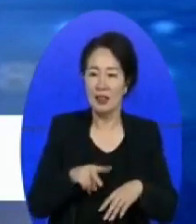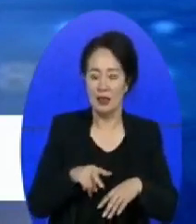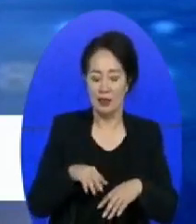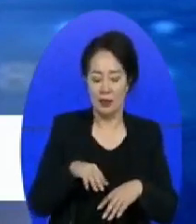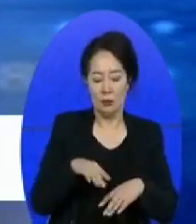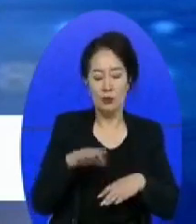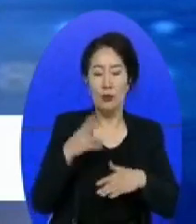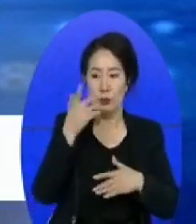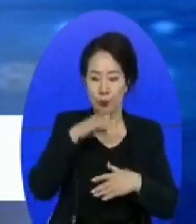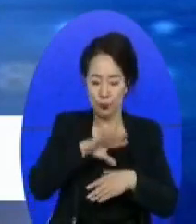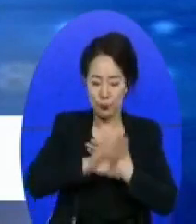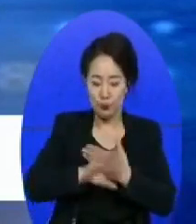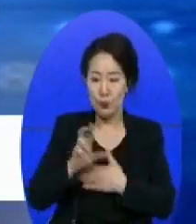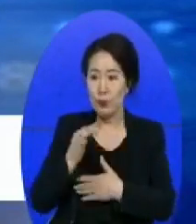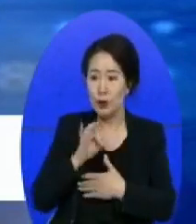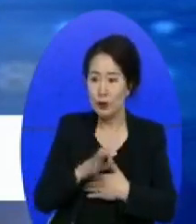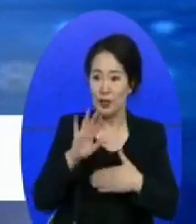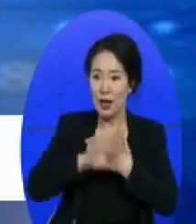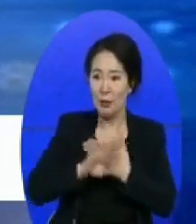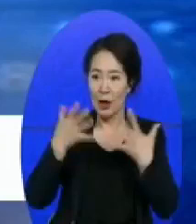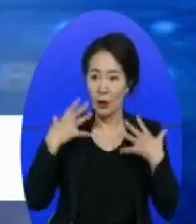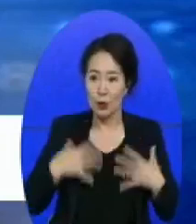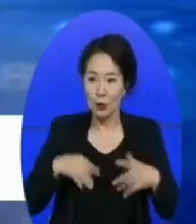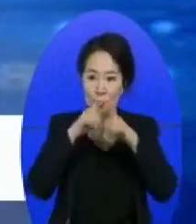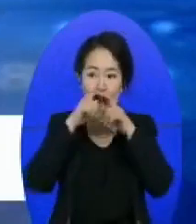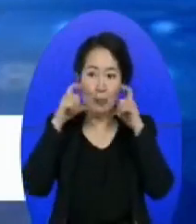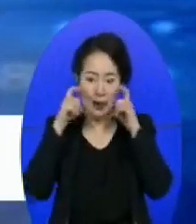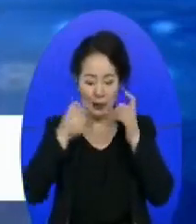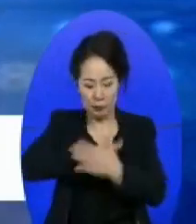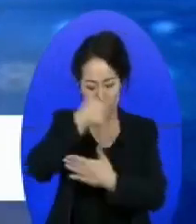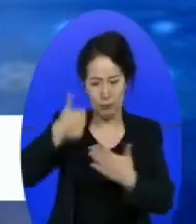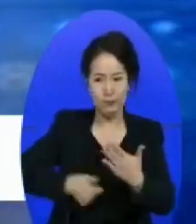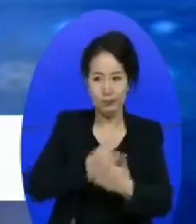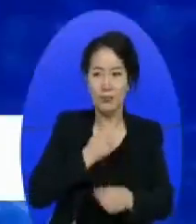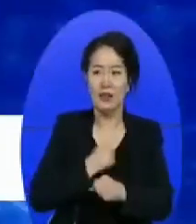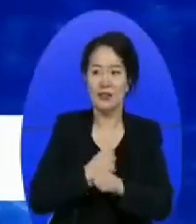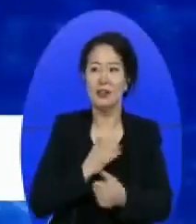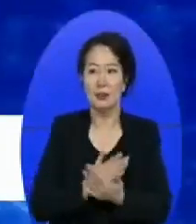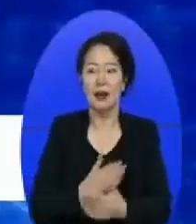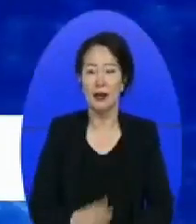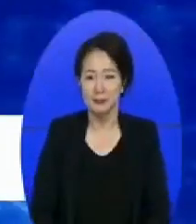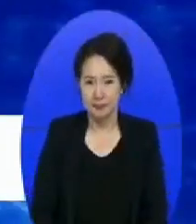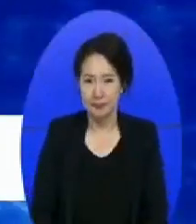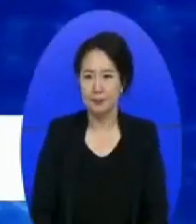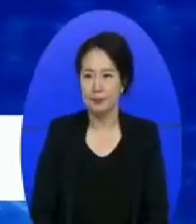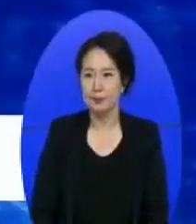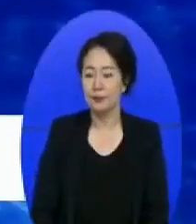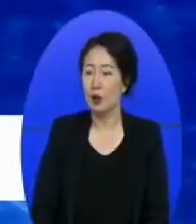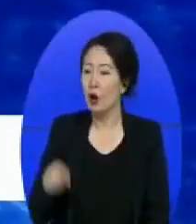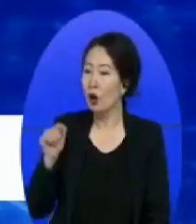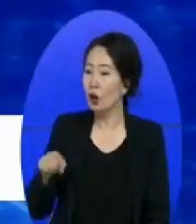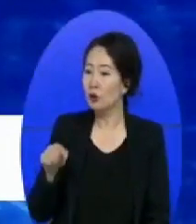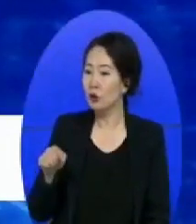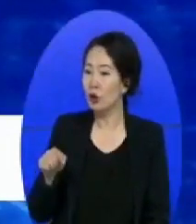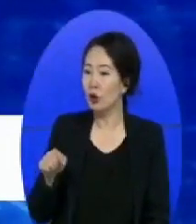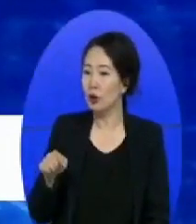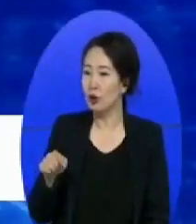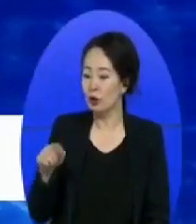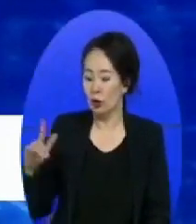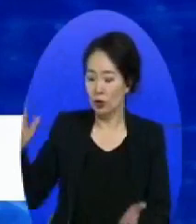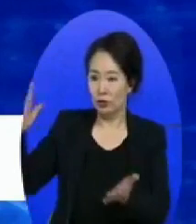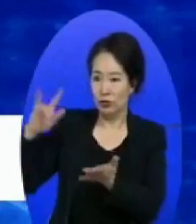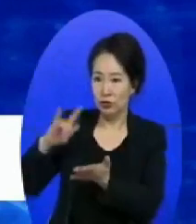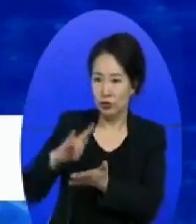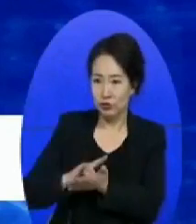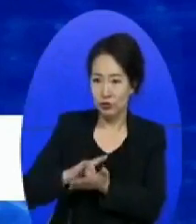тэгээ маск, хамгаалалт ховц хэрэгслийн нөөцийг бол ерөнхийдөө хангаж ажиллаж байгаа. За, тэгэхээр одоо бол яг зорчиж